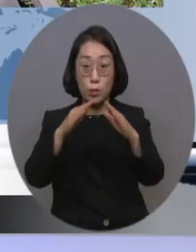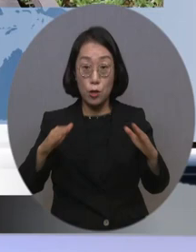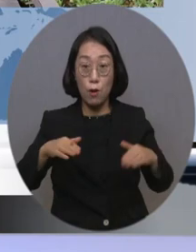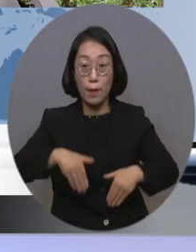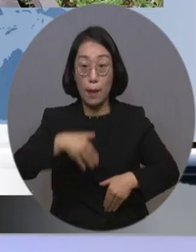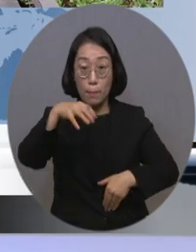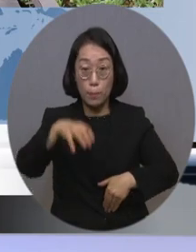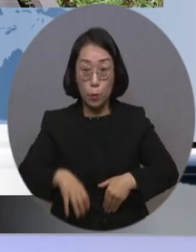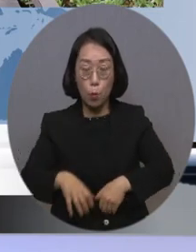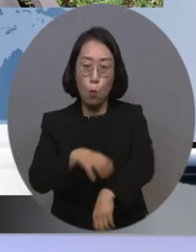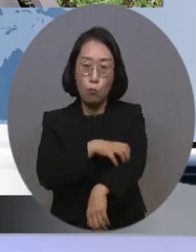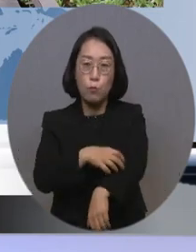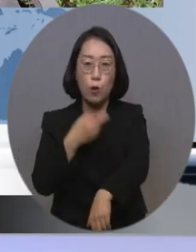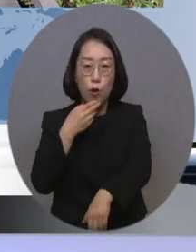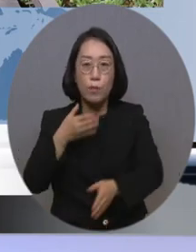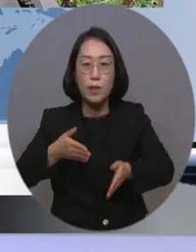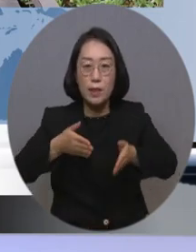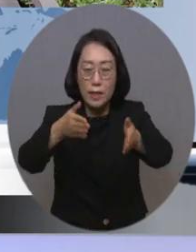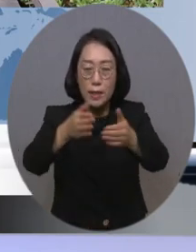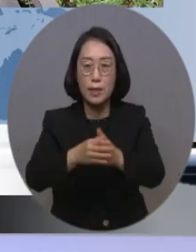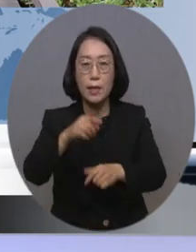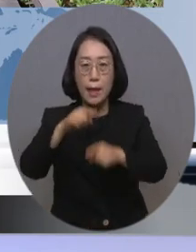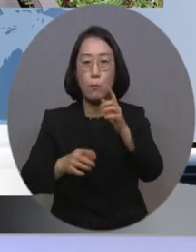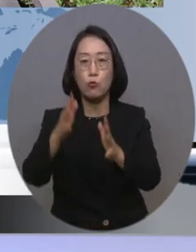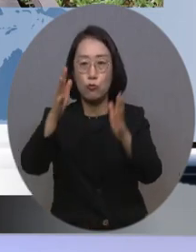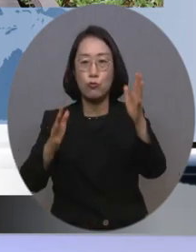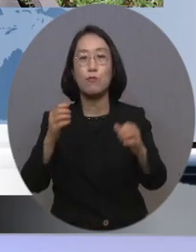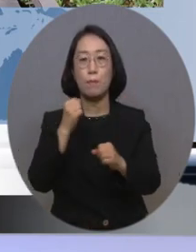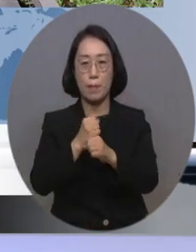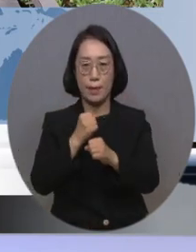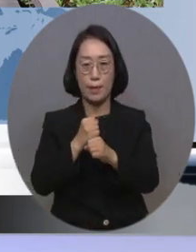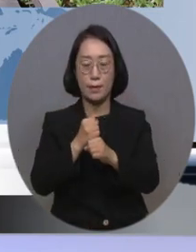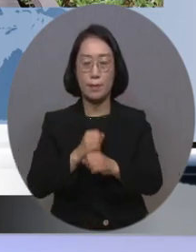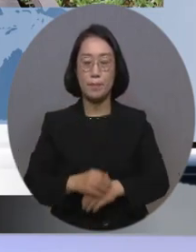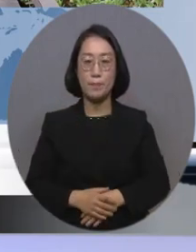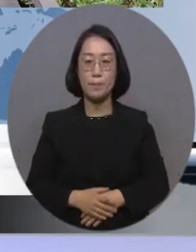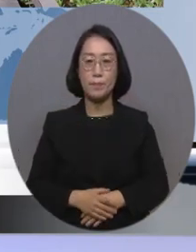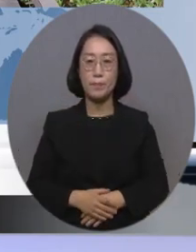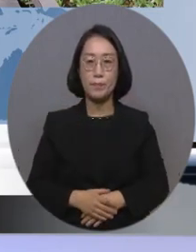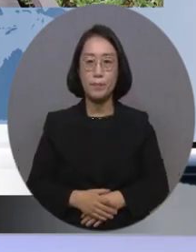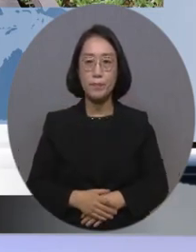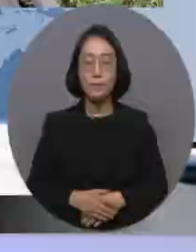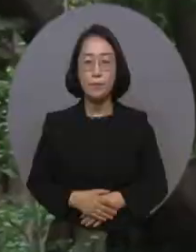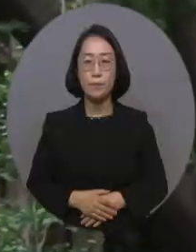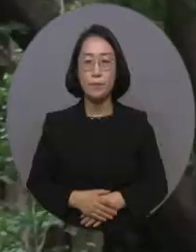무장애 나눔길과 나눔숲 조성에 나섭니다. 보도에 김정현 기자입니다.